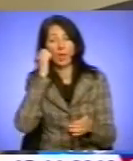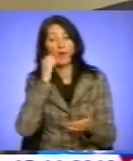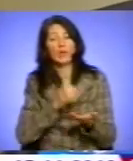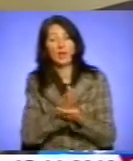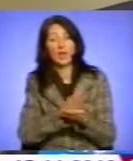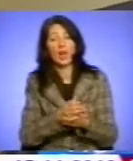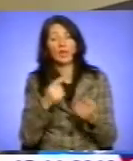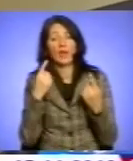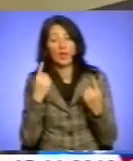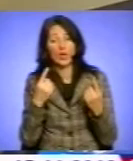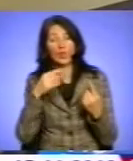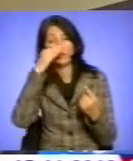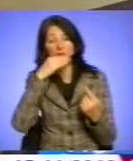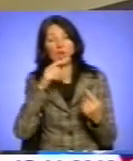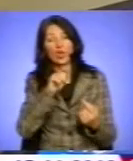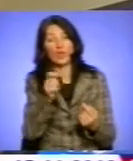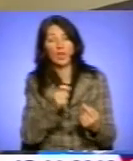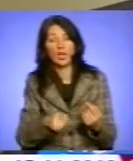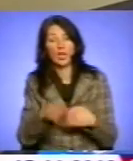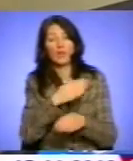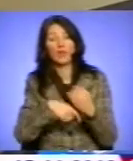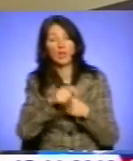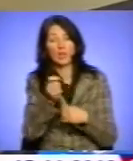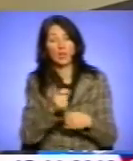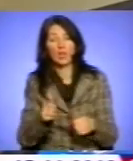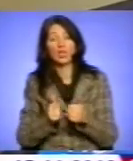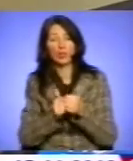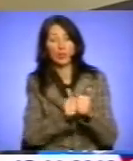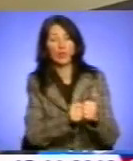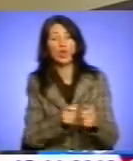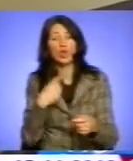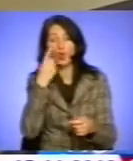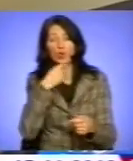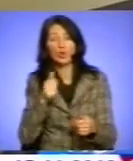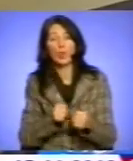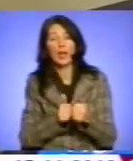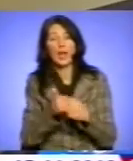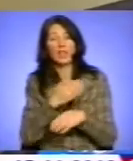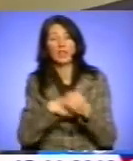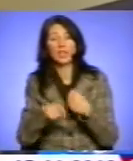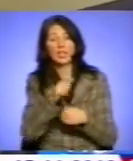Вітчизняної війни, інваліди війни та супроводжуюча особа інвалідів війни